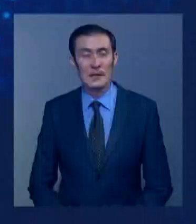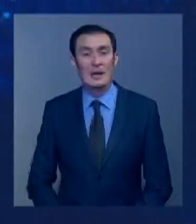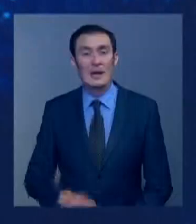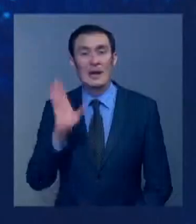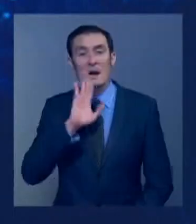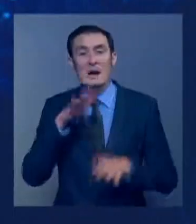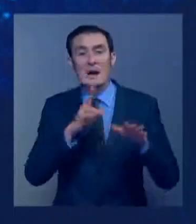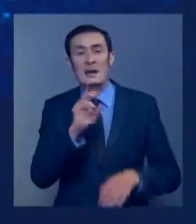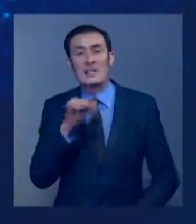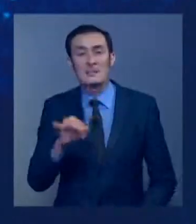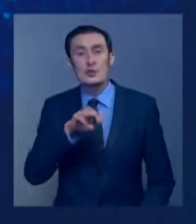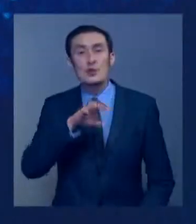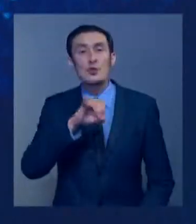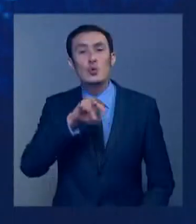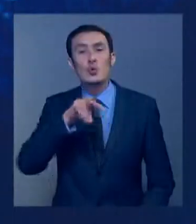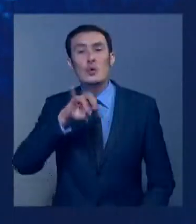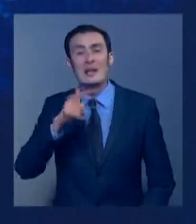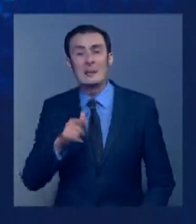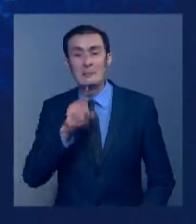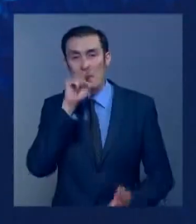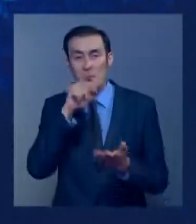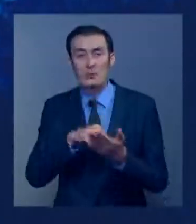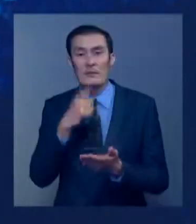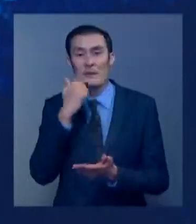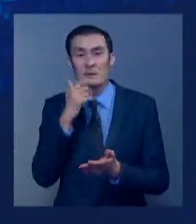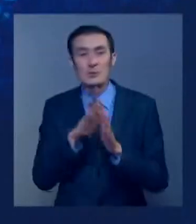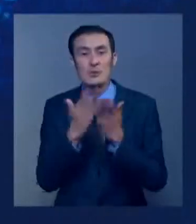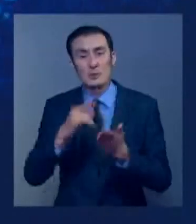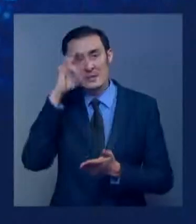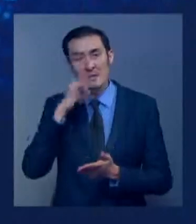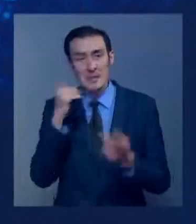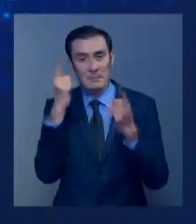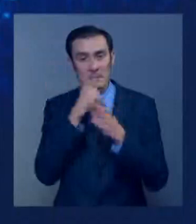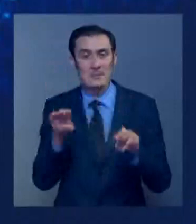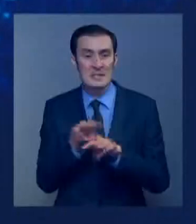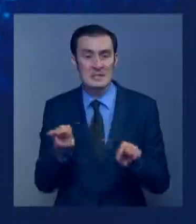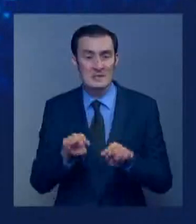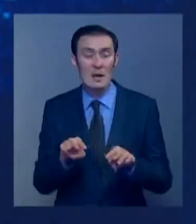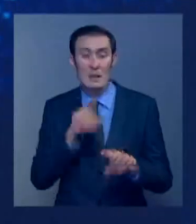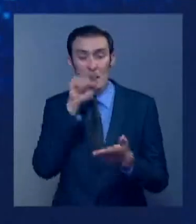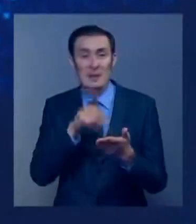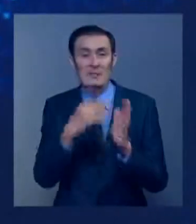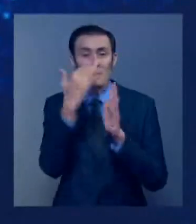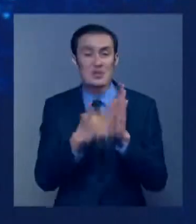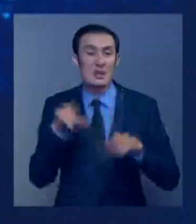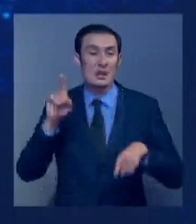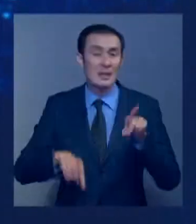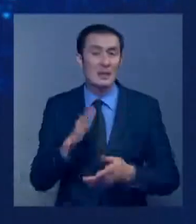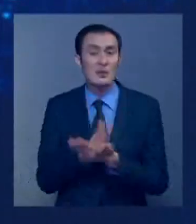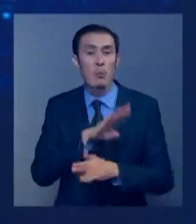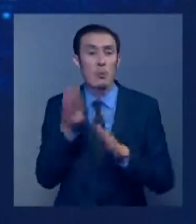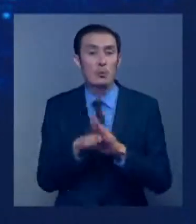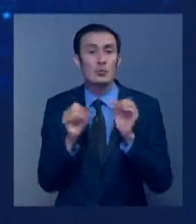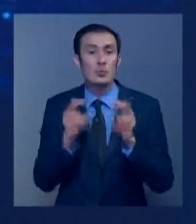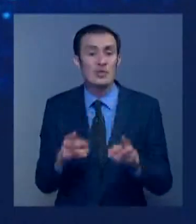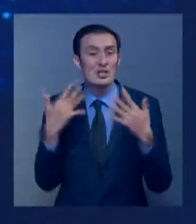Каспийского тюленя могут включить в Красную книгу Казахстана, об этом сообщили в Министерстве экологии. Животное попадает в перечень редких и находящихся под